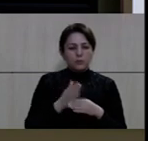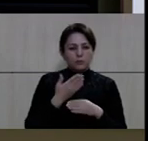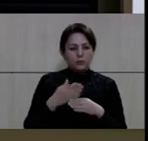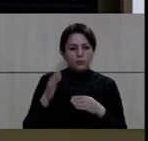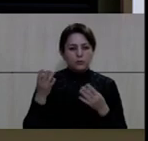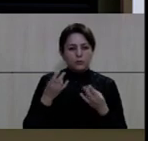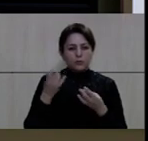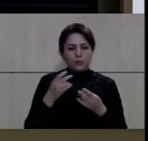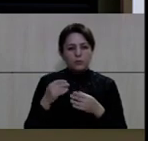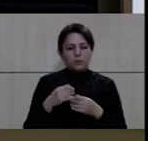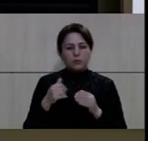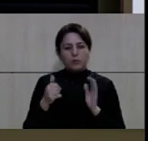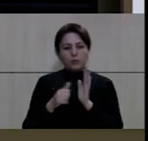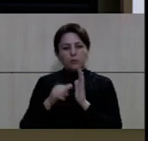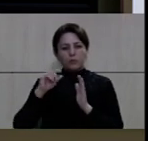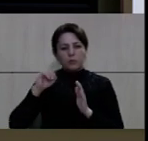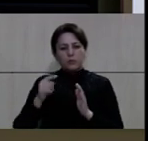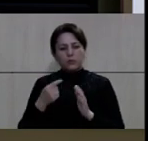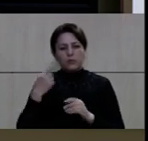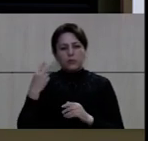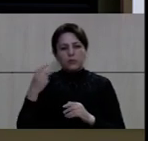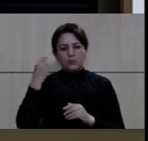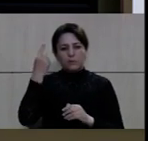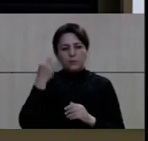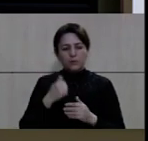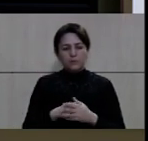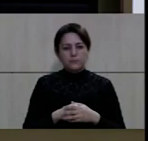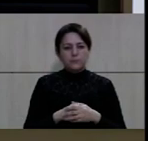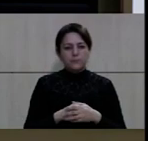bo'lishimiz kerak ekan 6.2 dan 1 ga